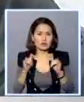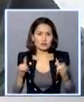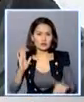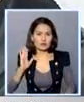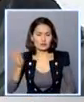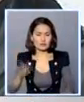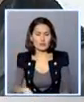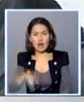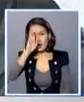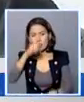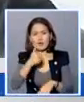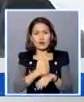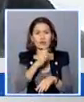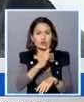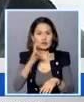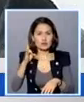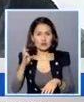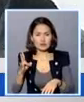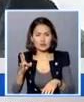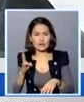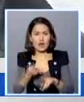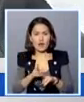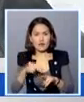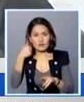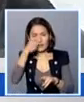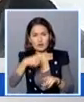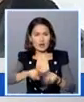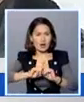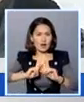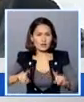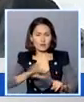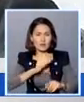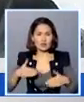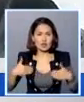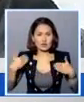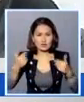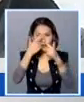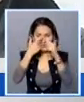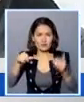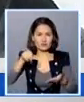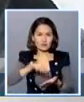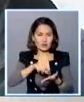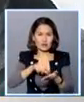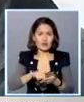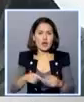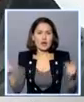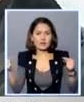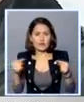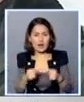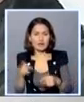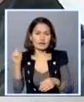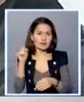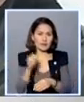Биылғы елбасымыздың жолдауы бұрынғы жылдарға қарағанда ерекше. Ерекше болатын себебі бұнда